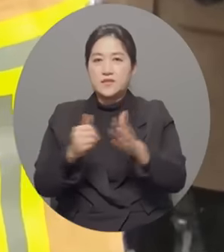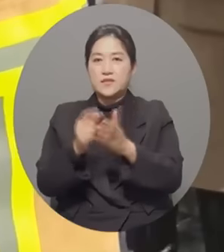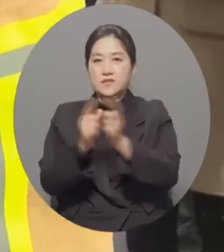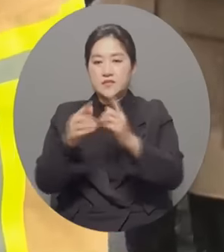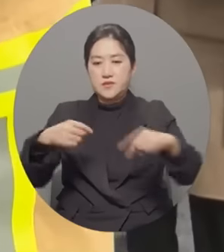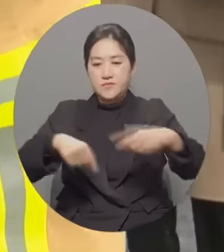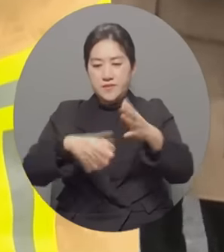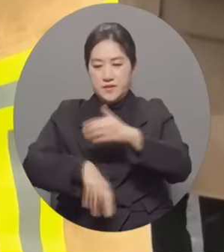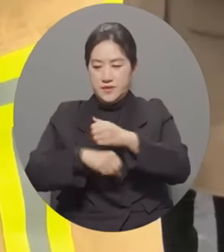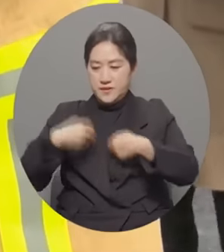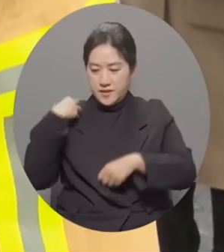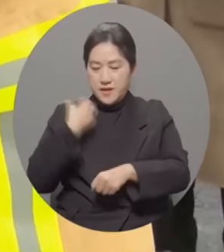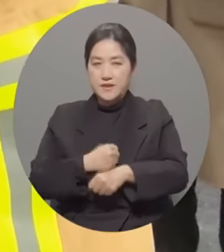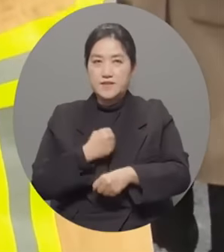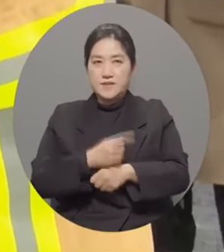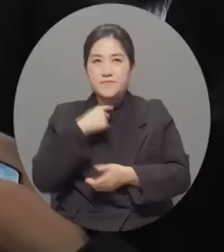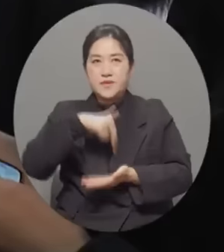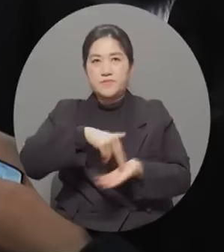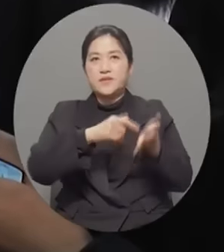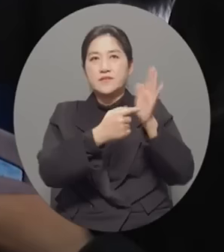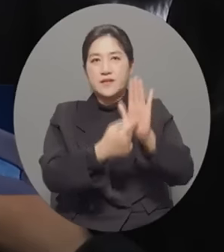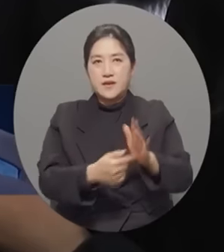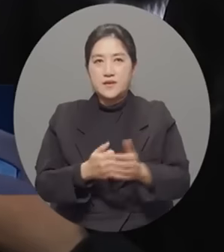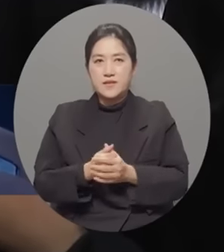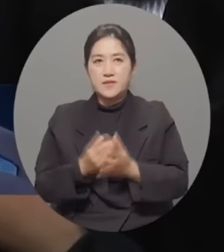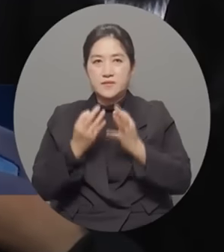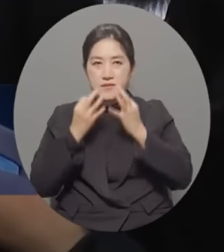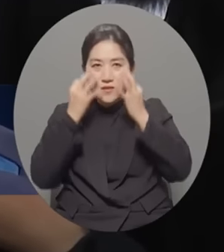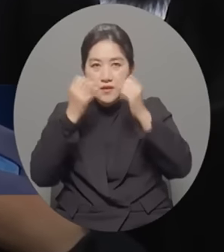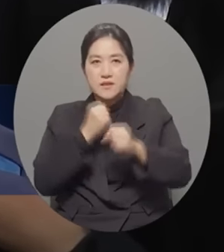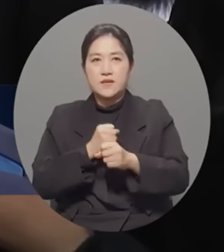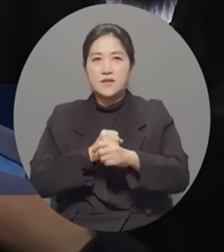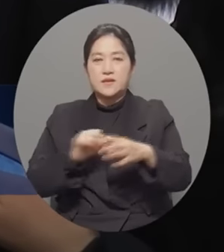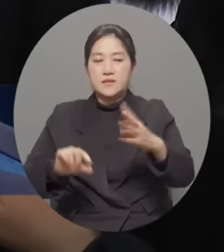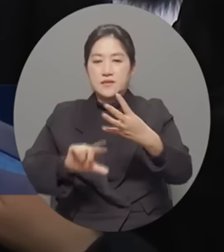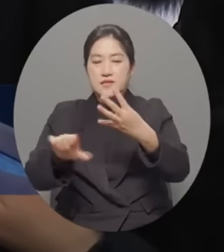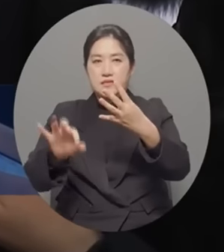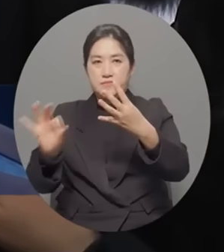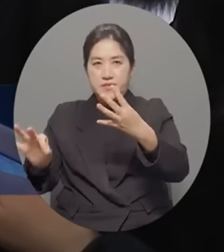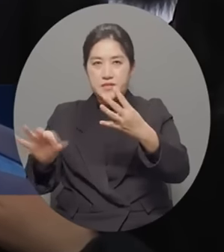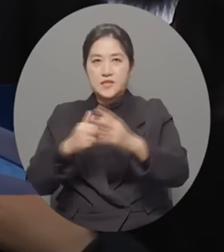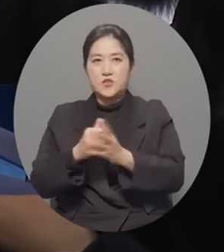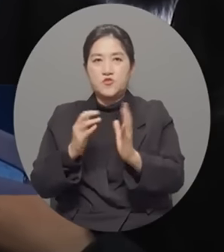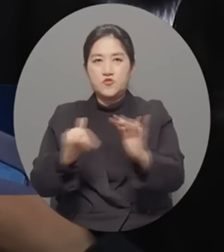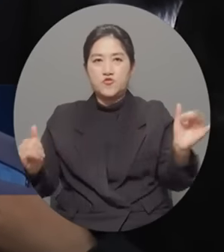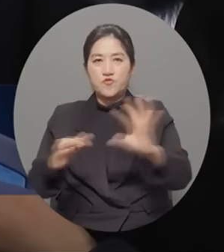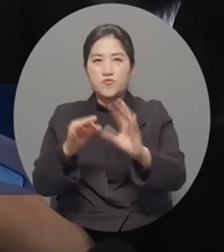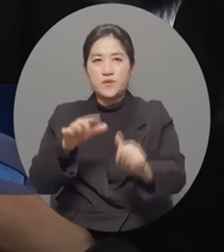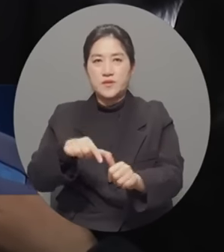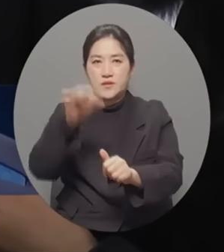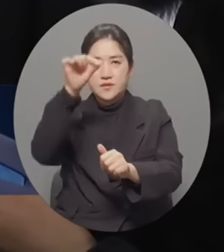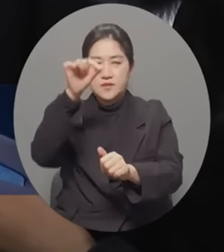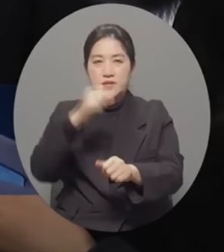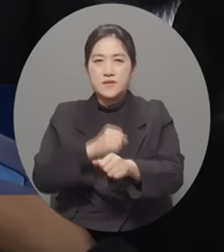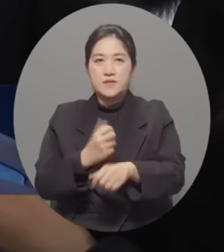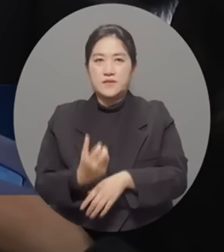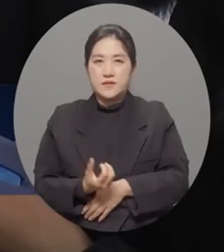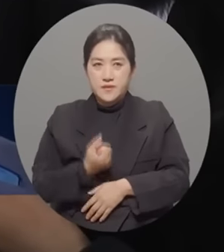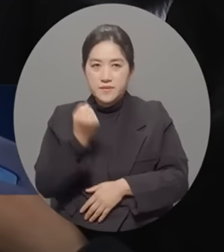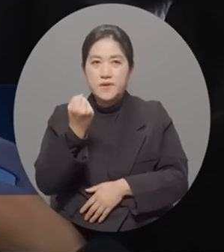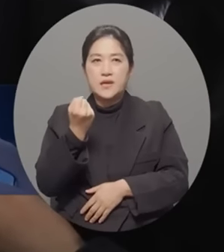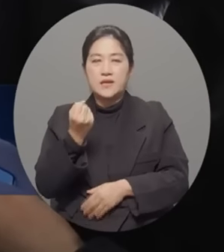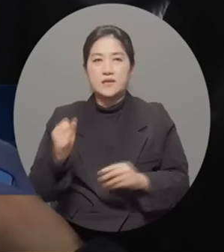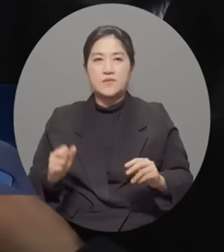의지를 강하게 드러냈습니다. 또 최선을 다해서 4월 10일에 국민의